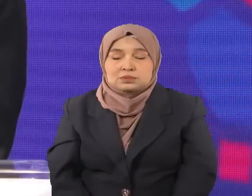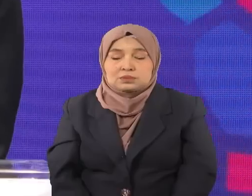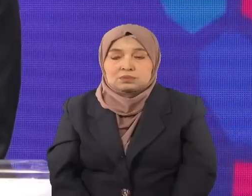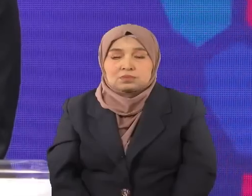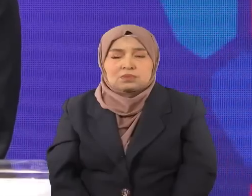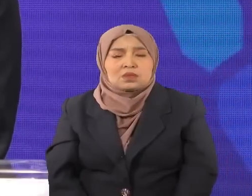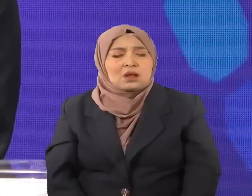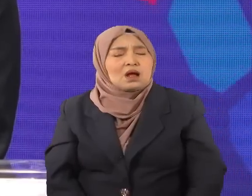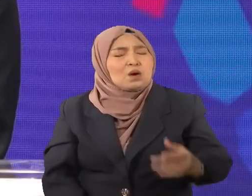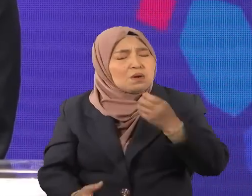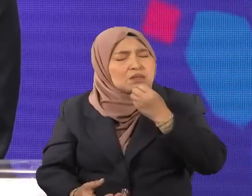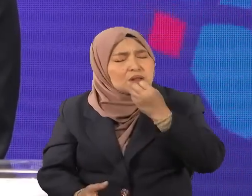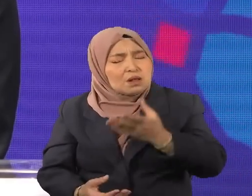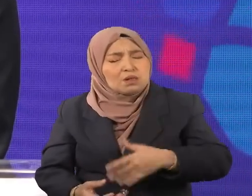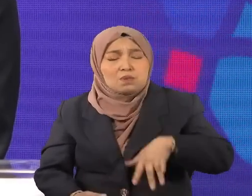قل